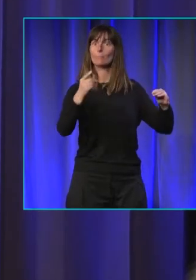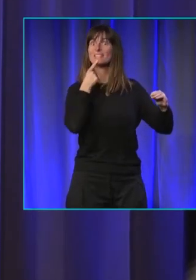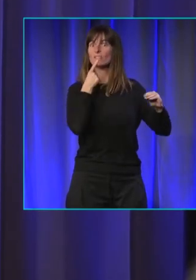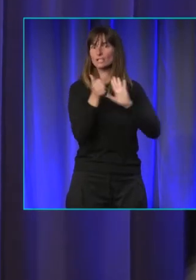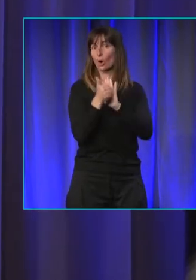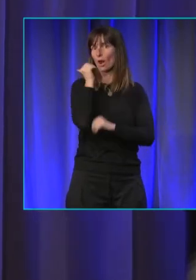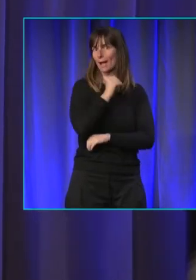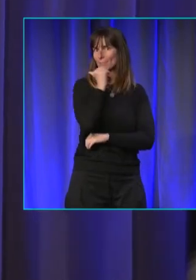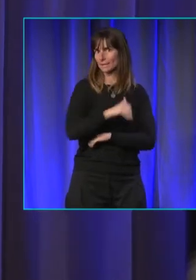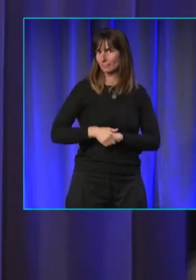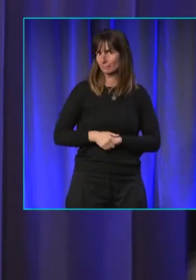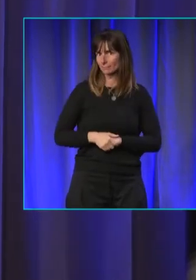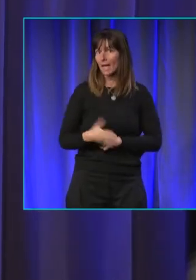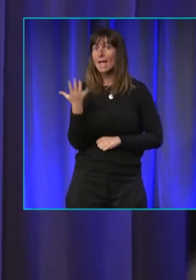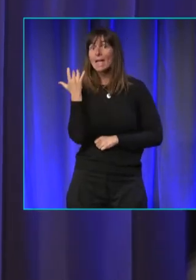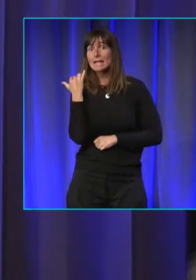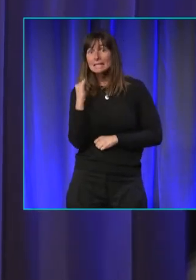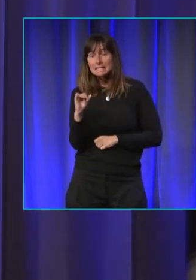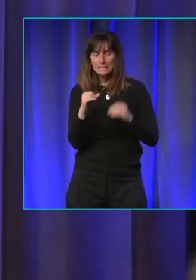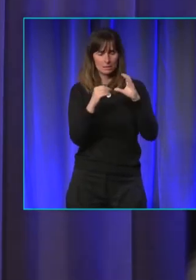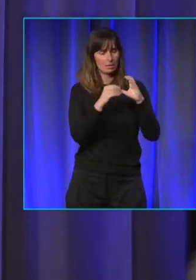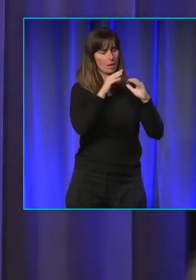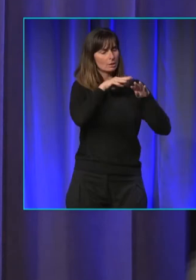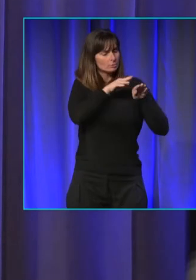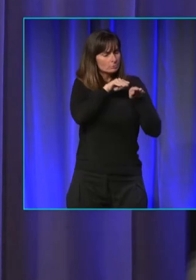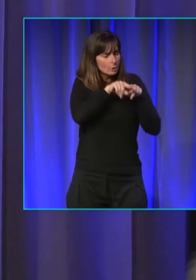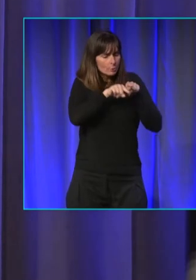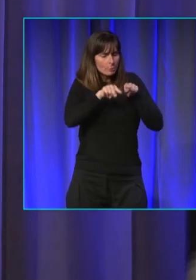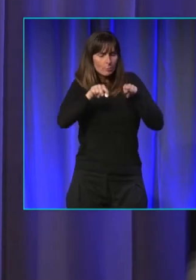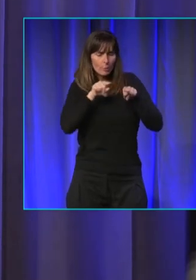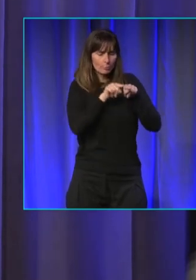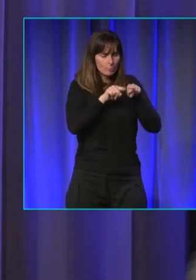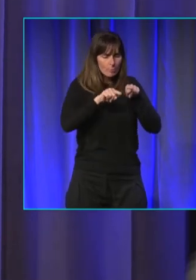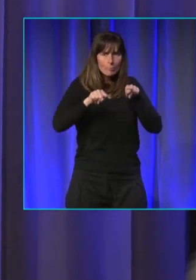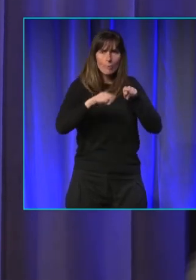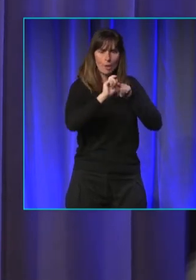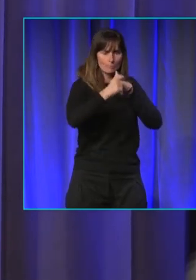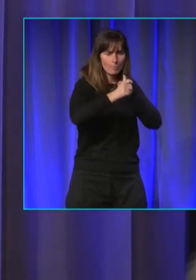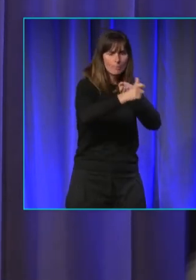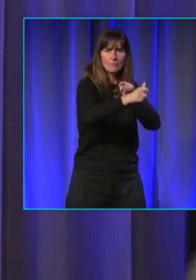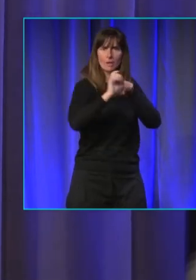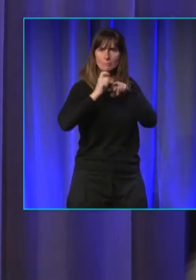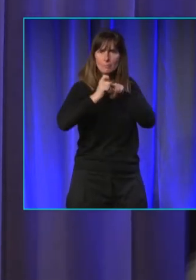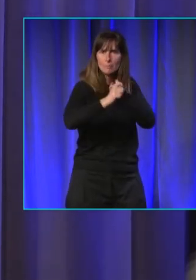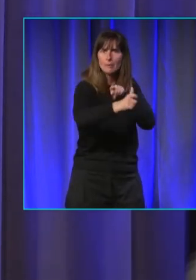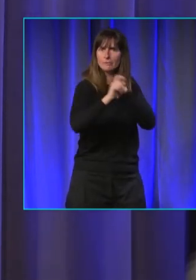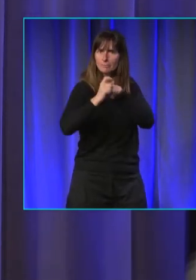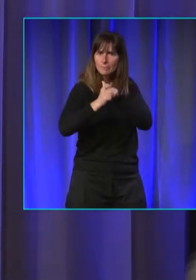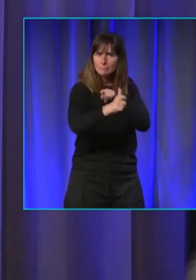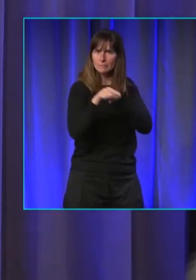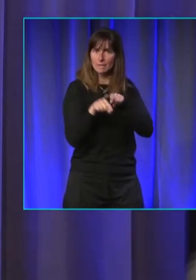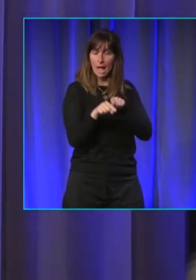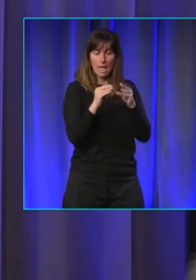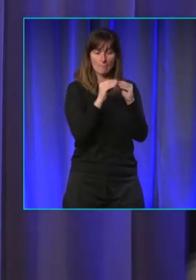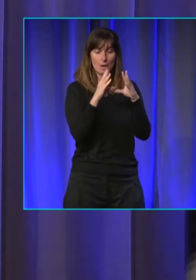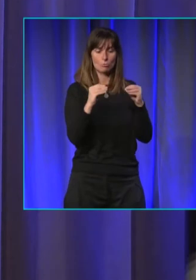sarcomères sont situés plutôt en série, les unités les unes après les autres, hein, l'une à côté des autres, le muscle sera